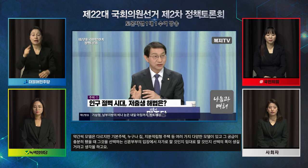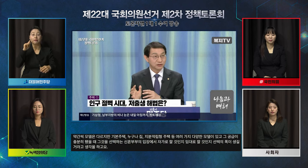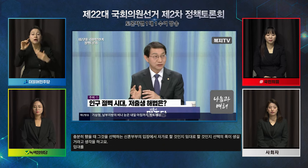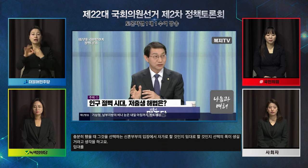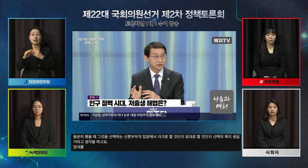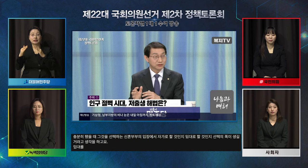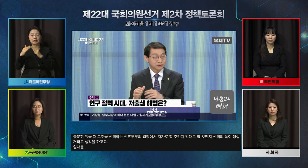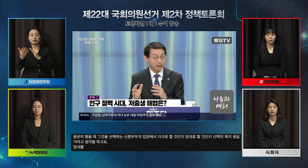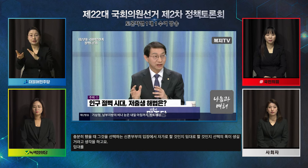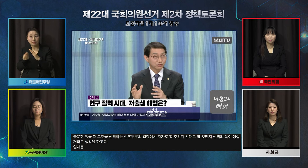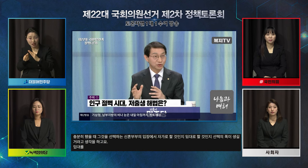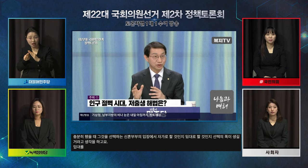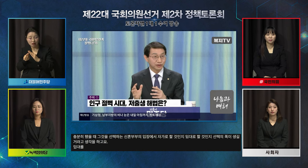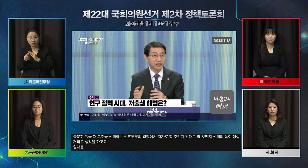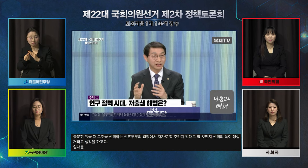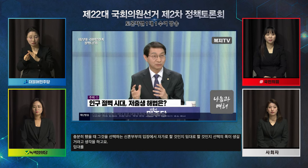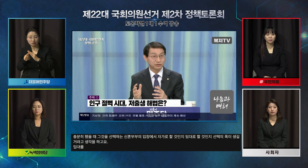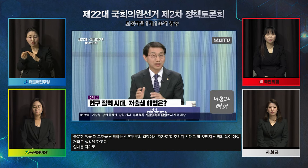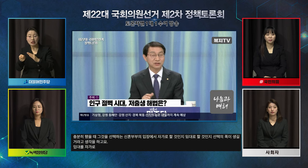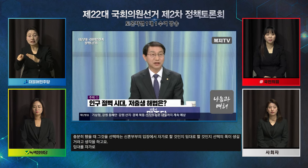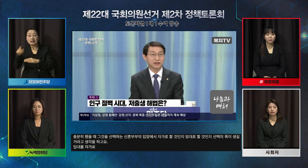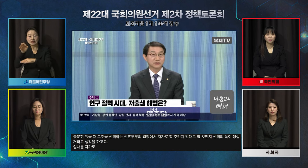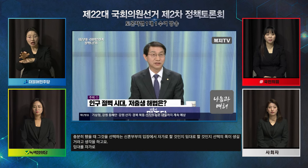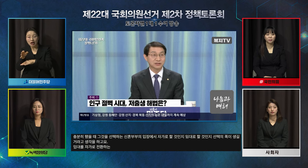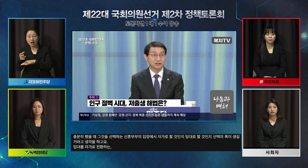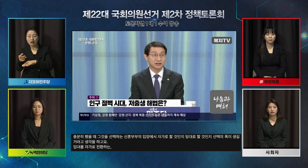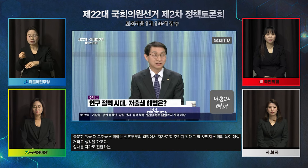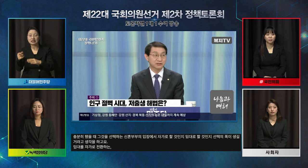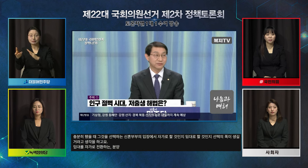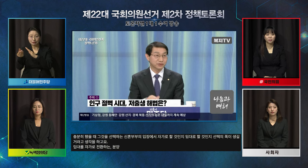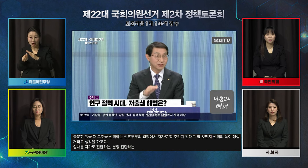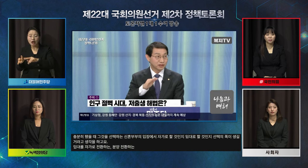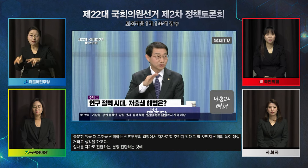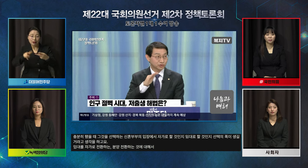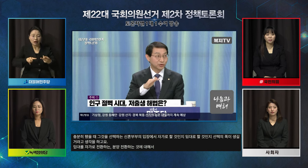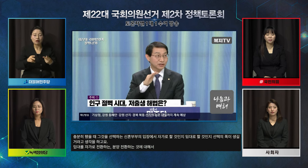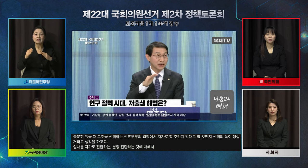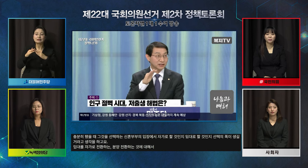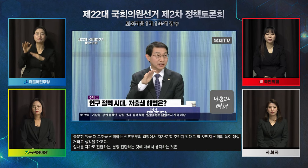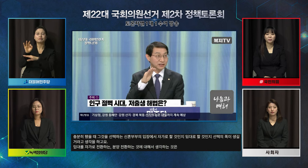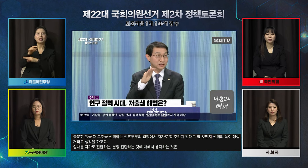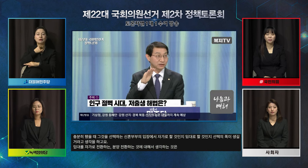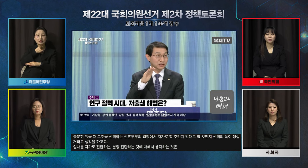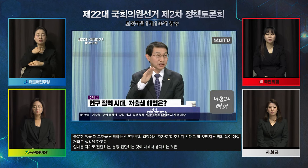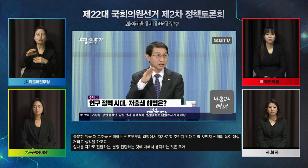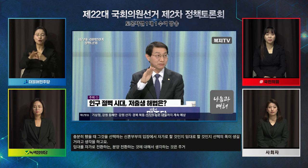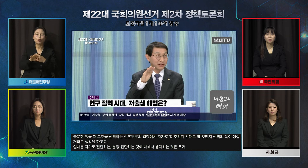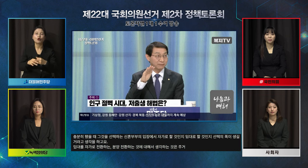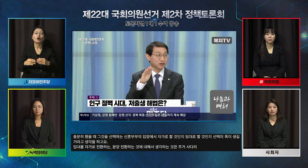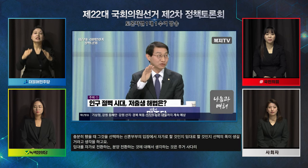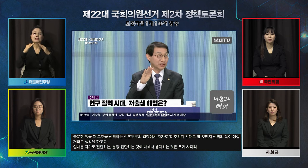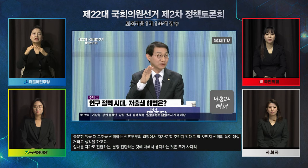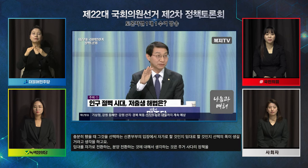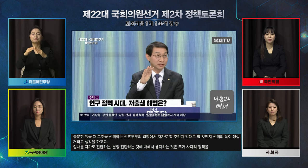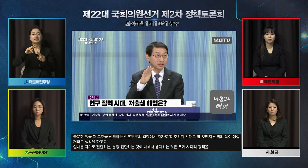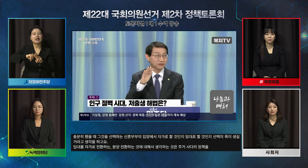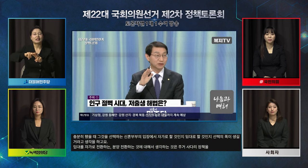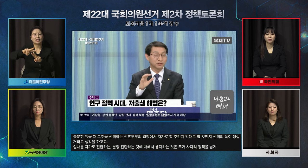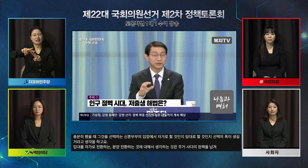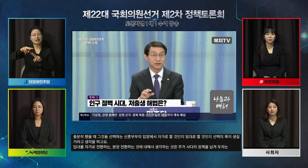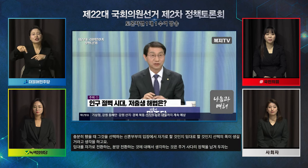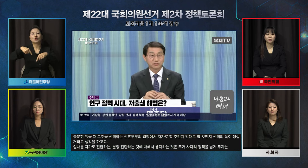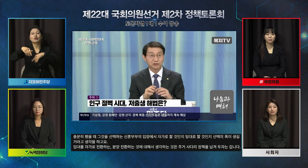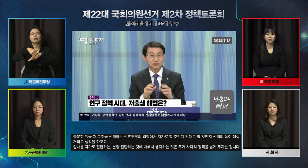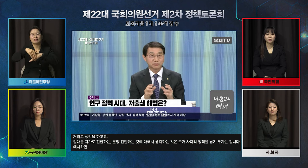자가로 전향하는, 분양 전향하는 것에 대해서 생각하는 것은 주거사다리 정책을 남겨두자는 겁니다.